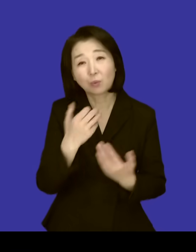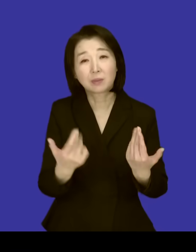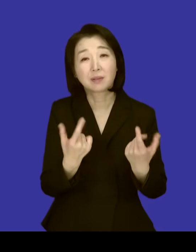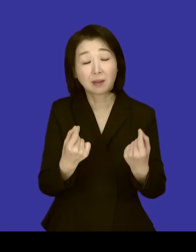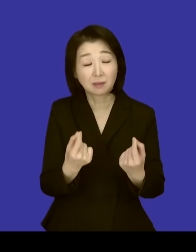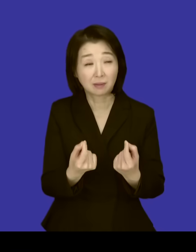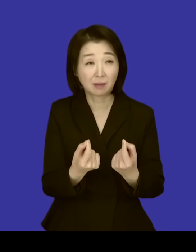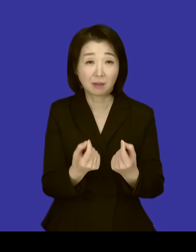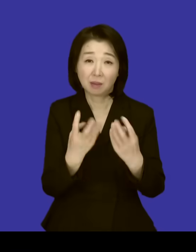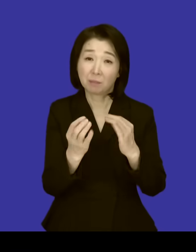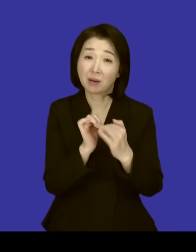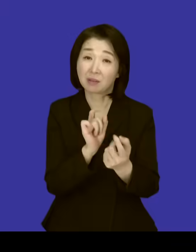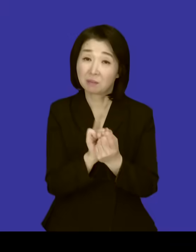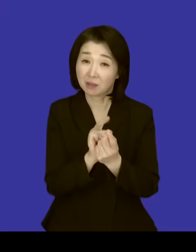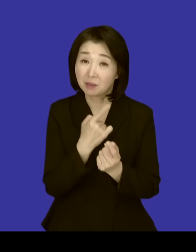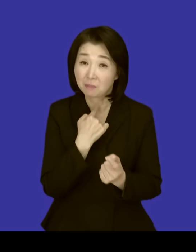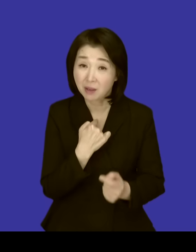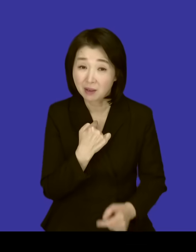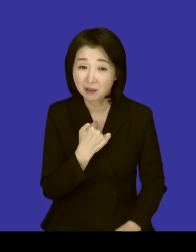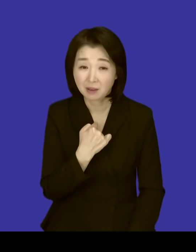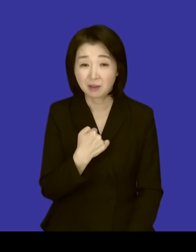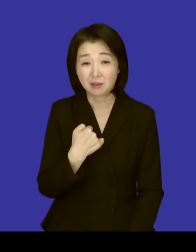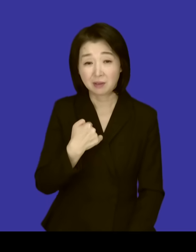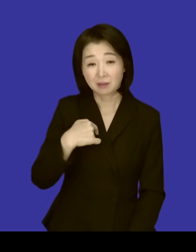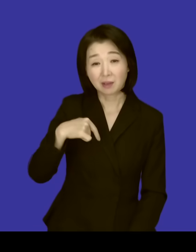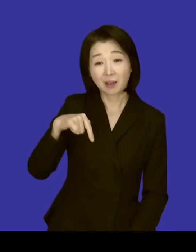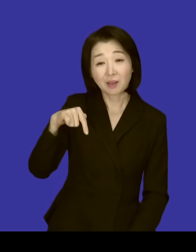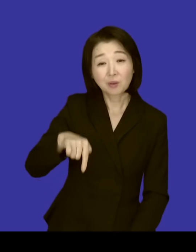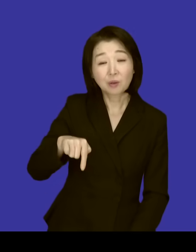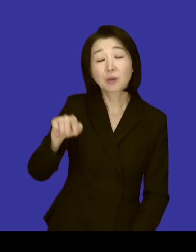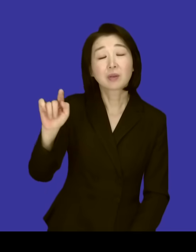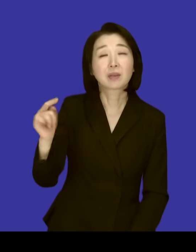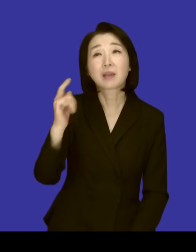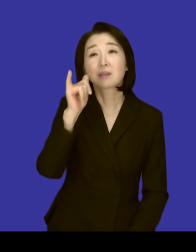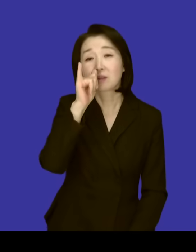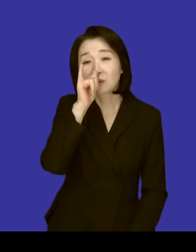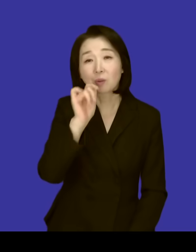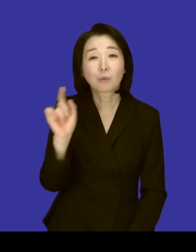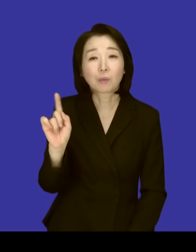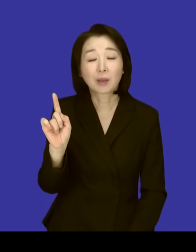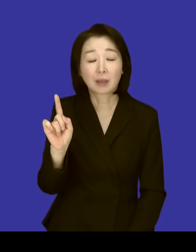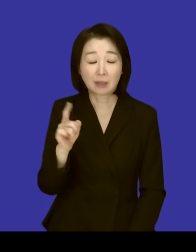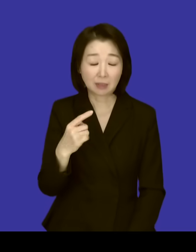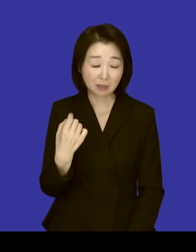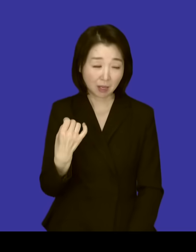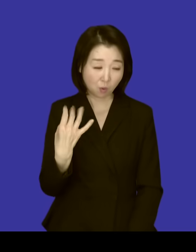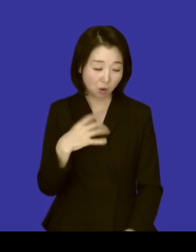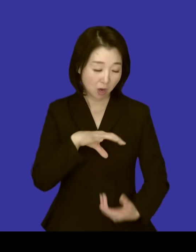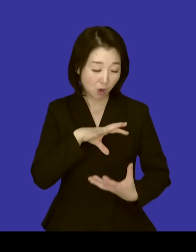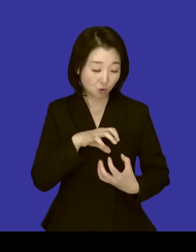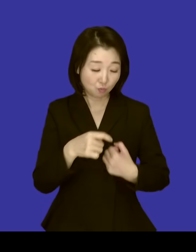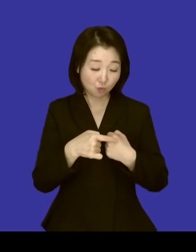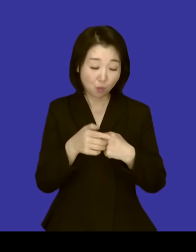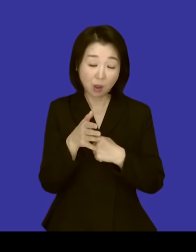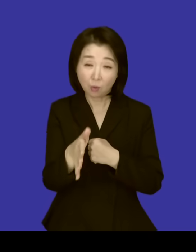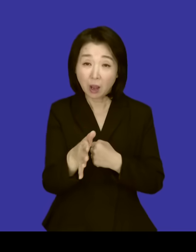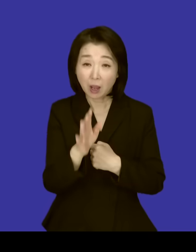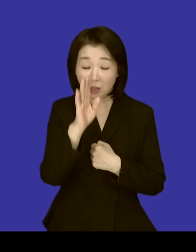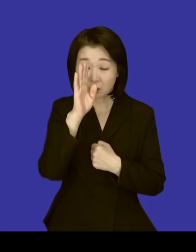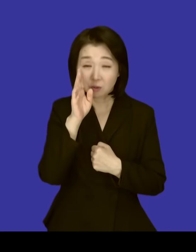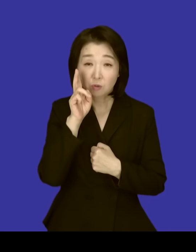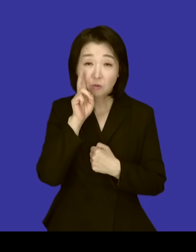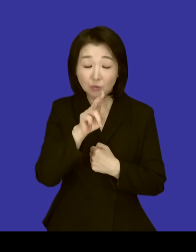보셨겠네요. 네, 일단은 제가 여기 온 계기가 있는데요. 예. 원래 제 흉부외과 중환자실에서 일을 하다가